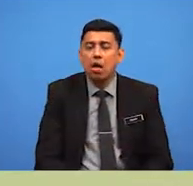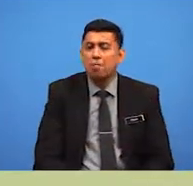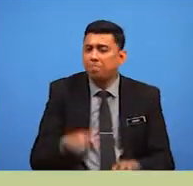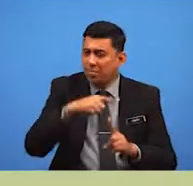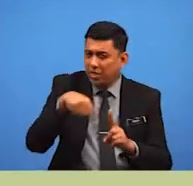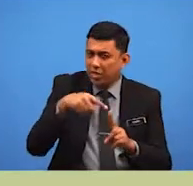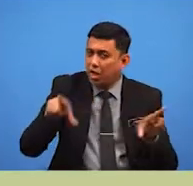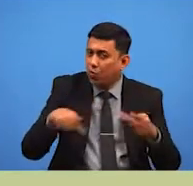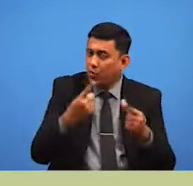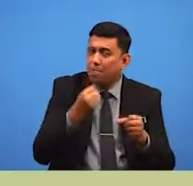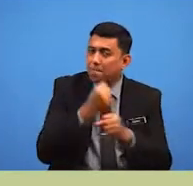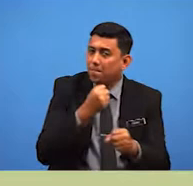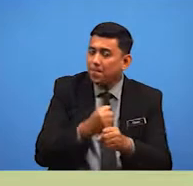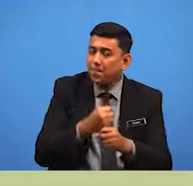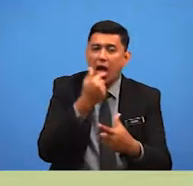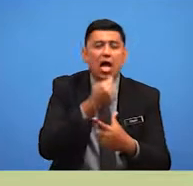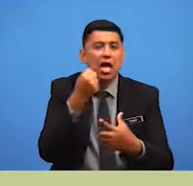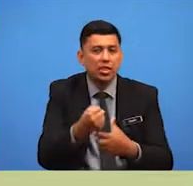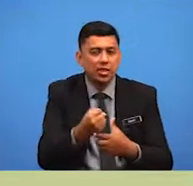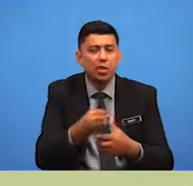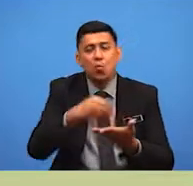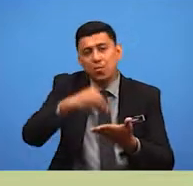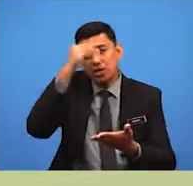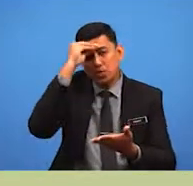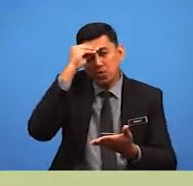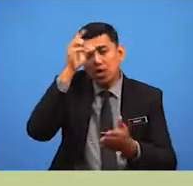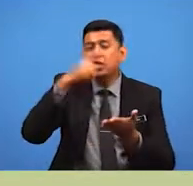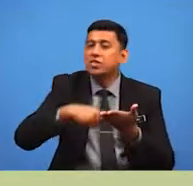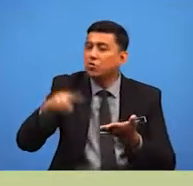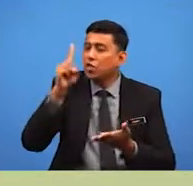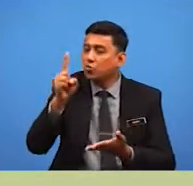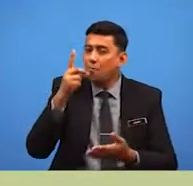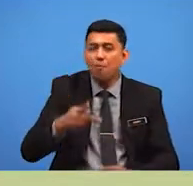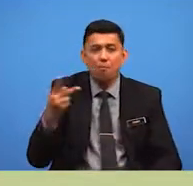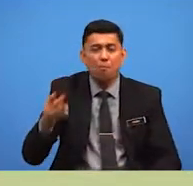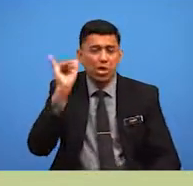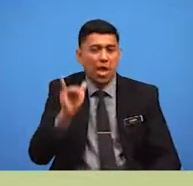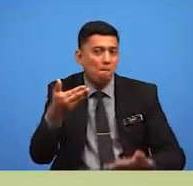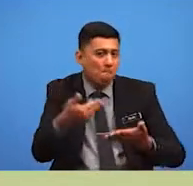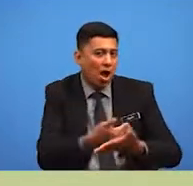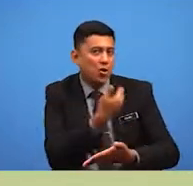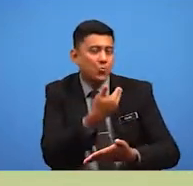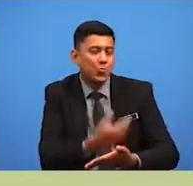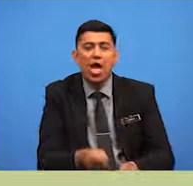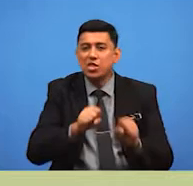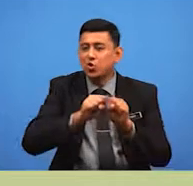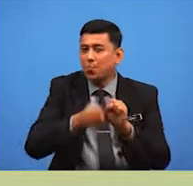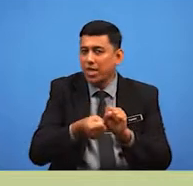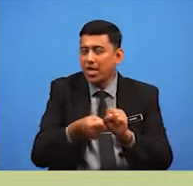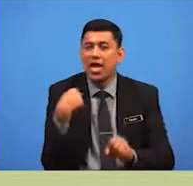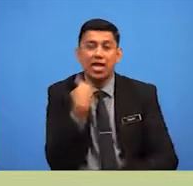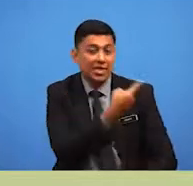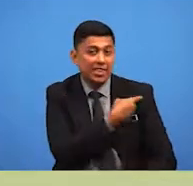sesuatu pekerjaan ataupun mempelajari sesuatu perkara yang baharu supaya